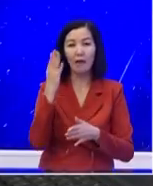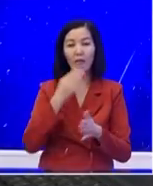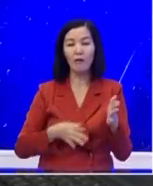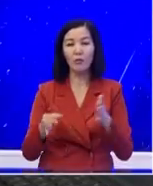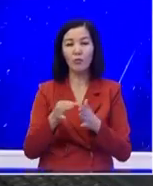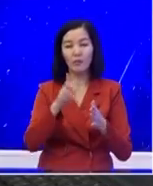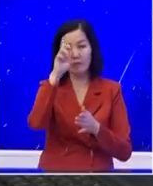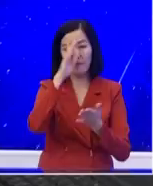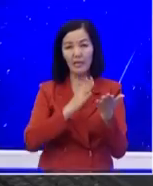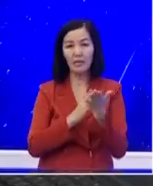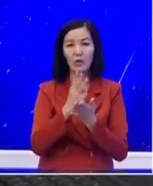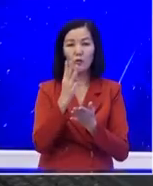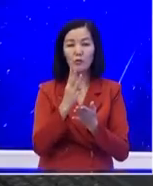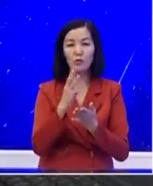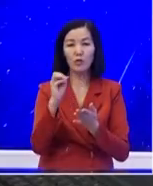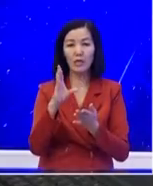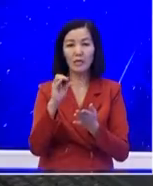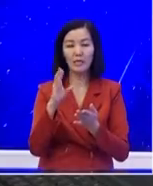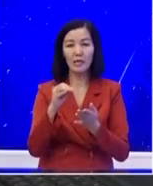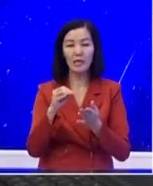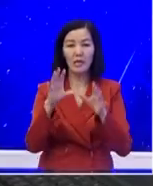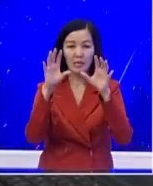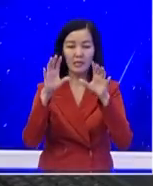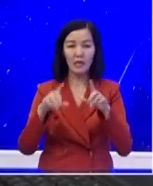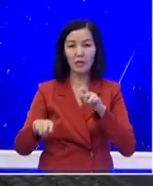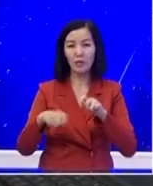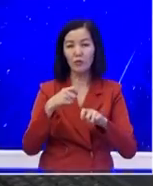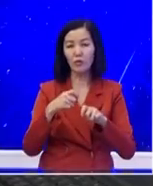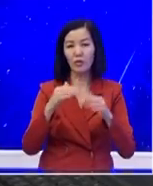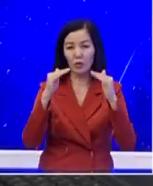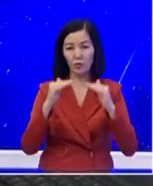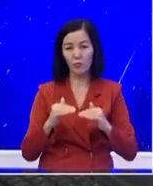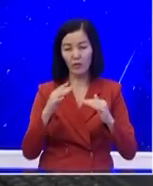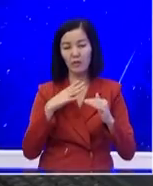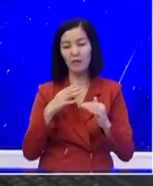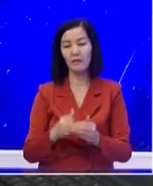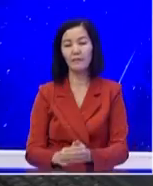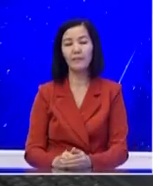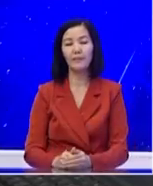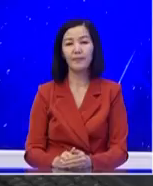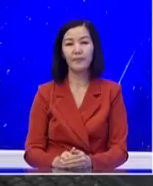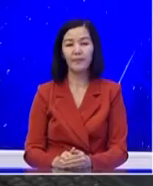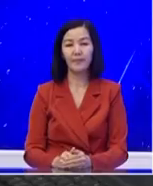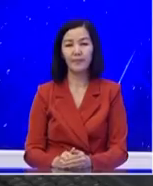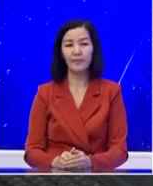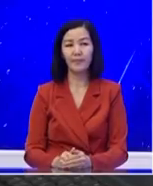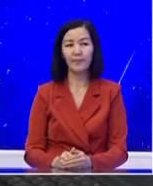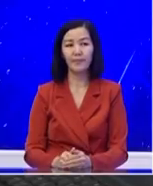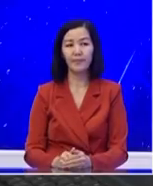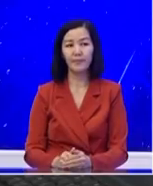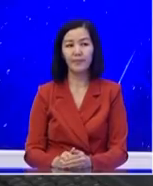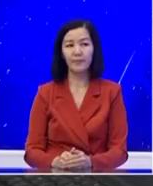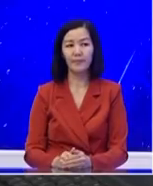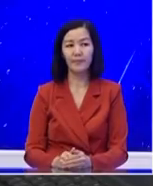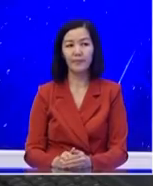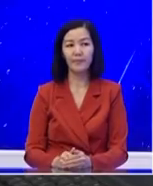мемлекеттік қызметшілері үш есе заң бұзылушылықтарды азырақ жасау бойынша көрсеткіштер көрсетіліп отыр, мониторинг соны көрсетіп